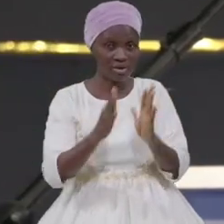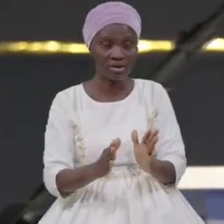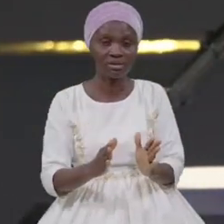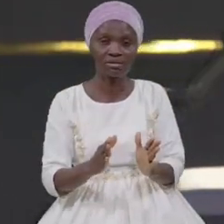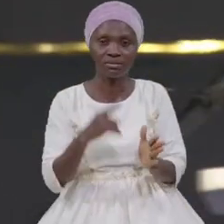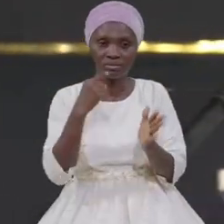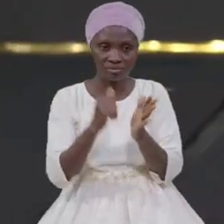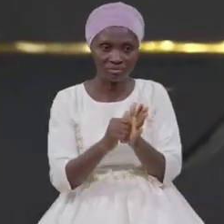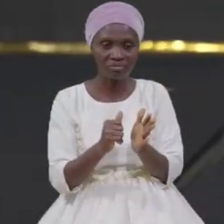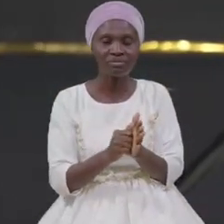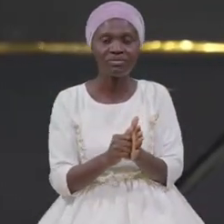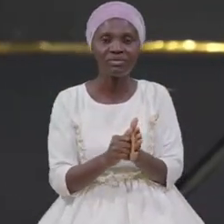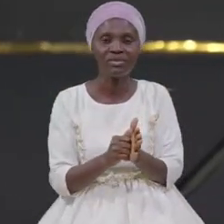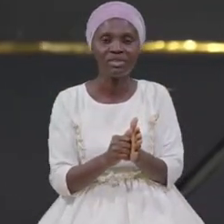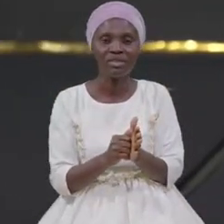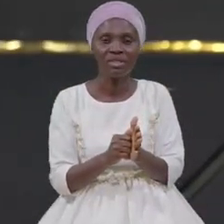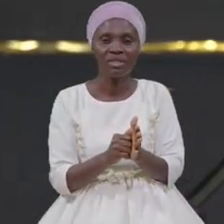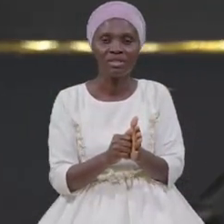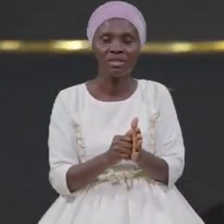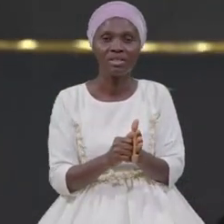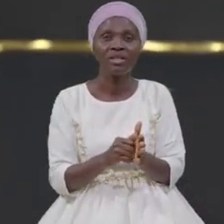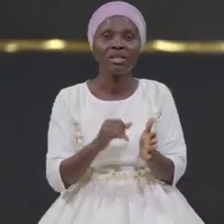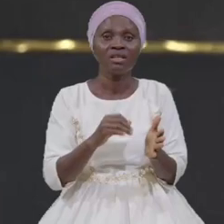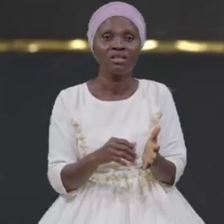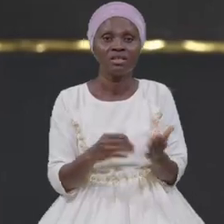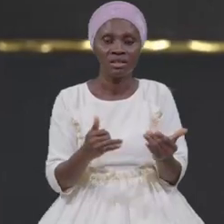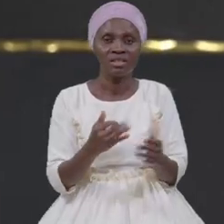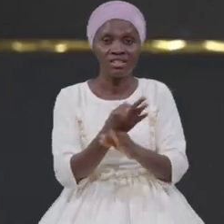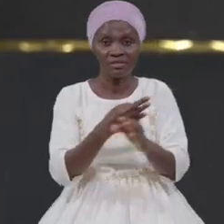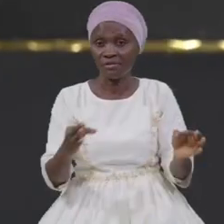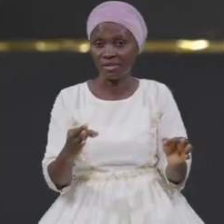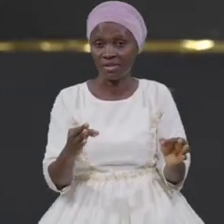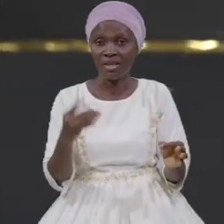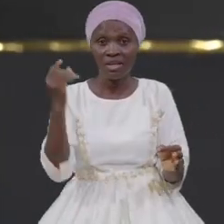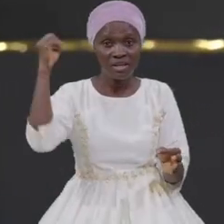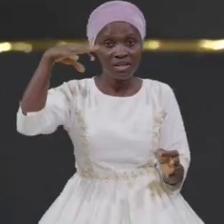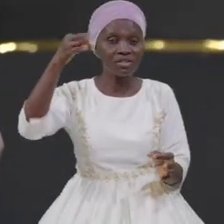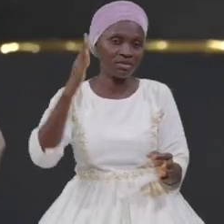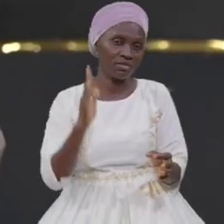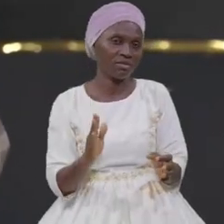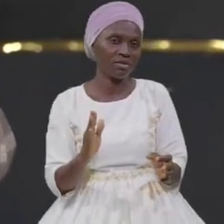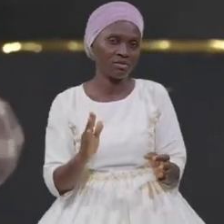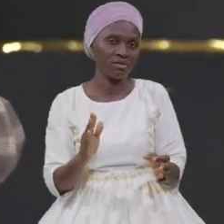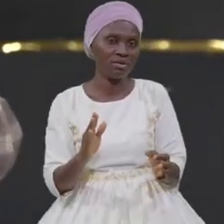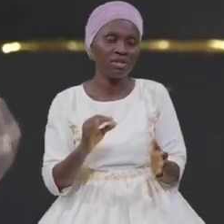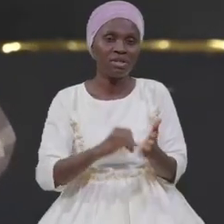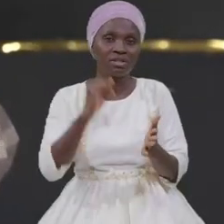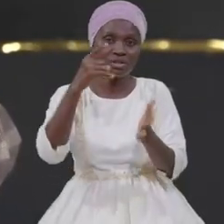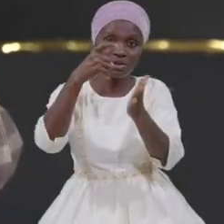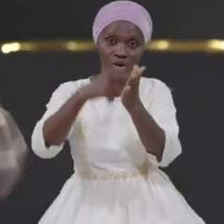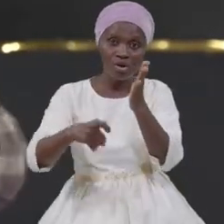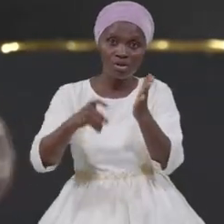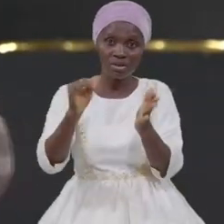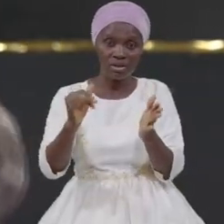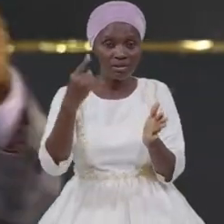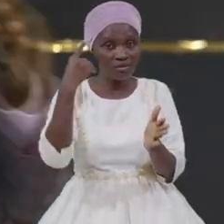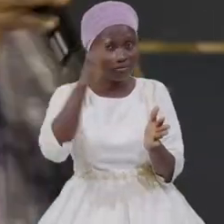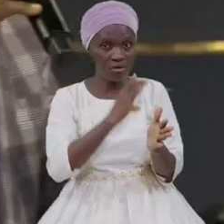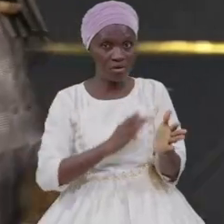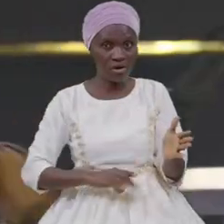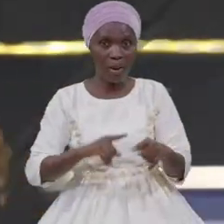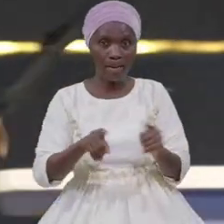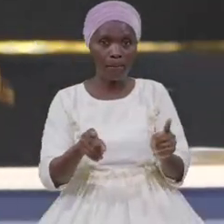à payer. C'est pourquoi on dit, c'est gratuit. La grâce de Dieu, mais coûteuse pour Christ, mais gratuit pour toi. Et